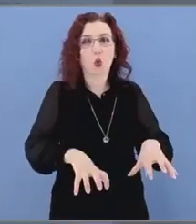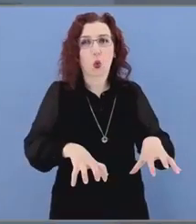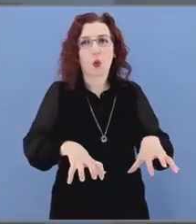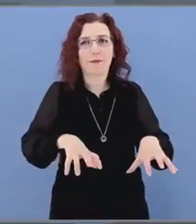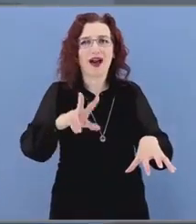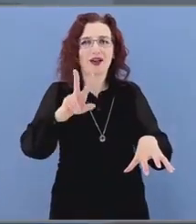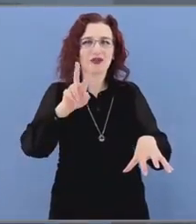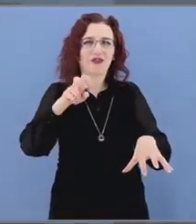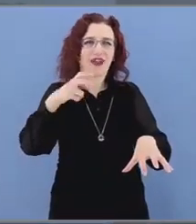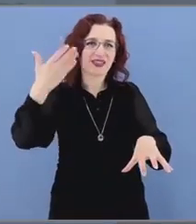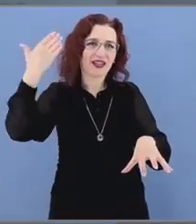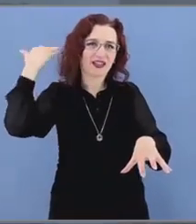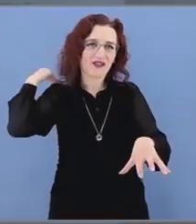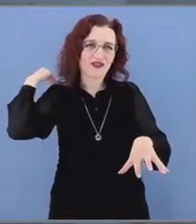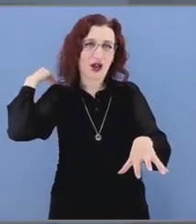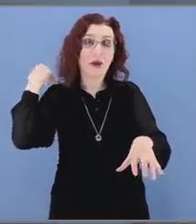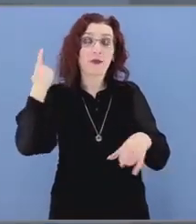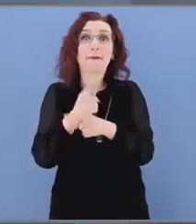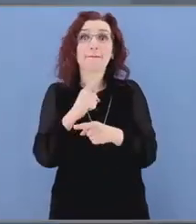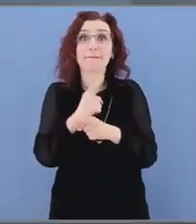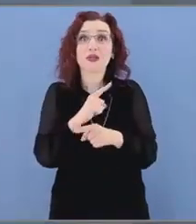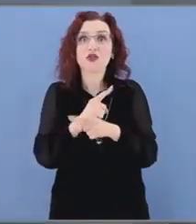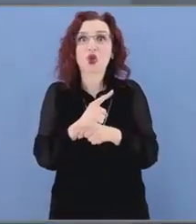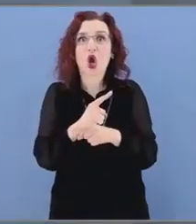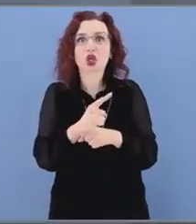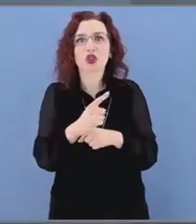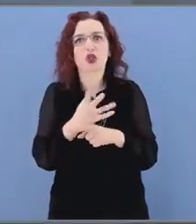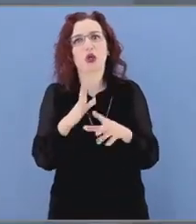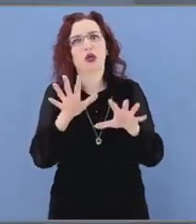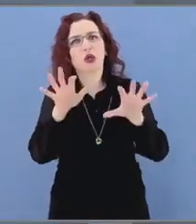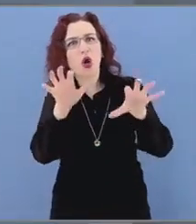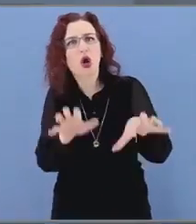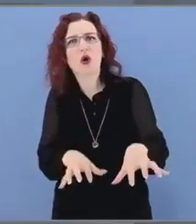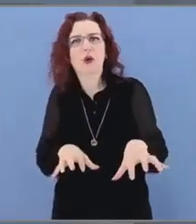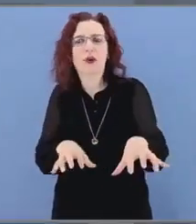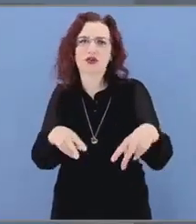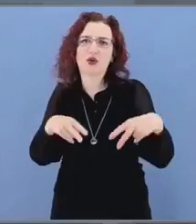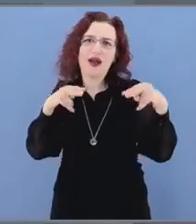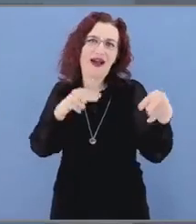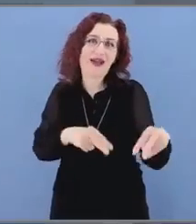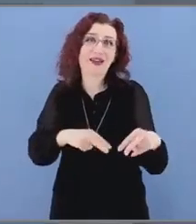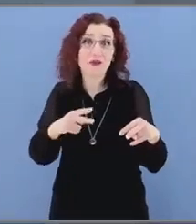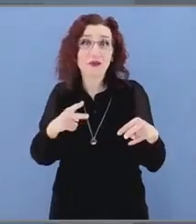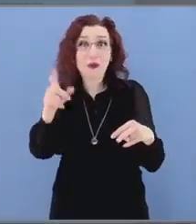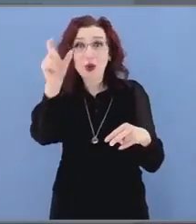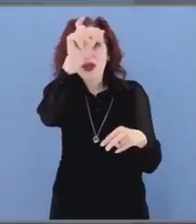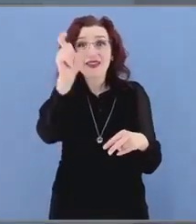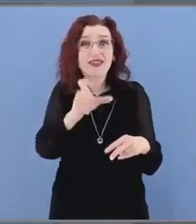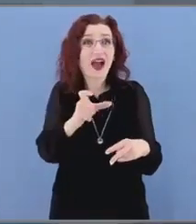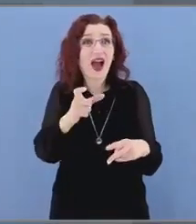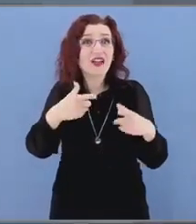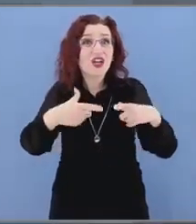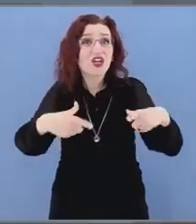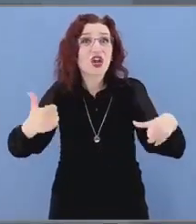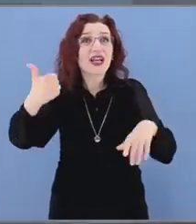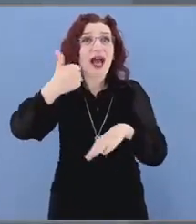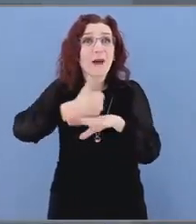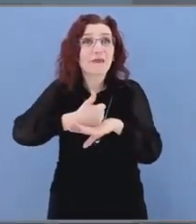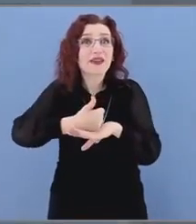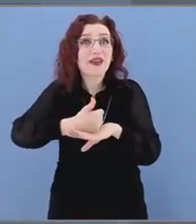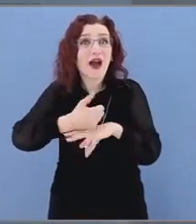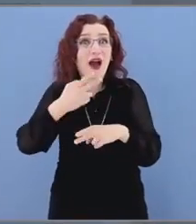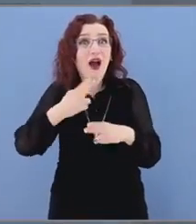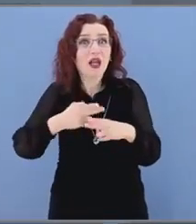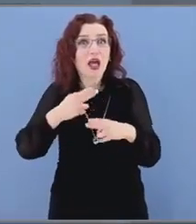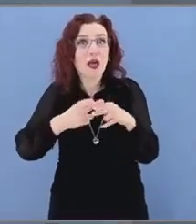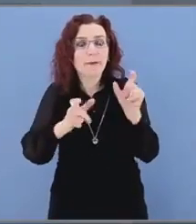e per anni, per decenni, nella capitale del paese, questi cittadini hanno vissuto in quelle condizioni. Questo